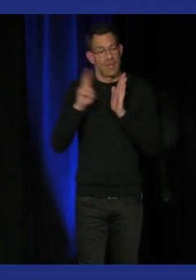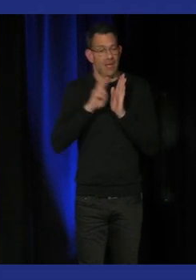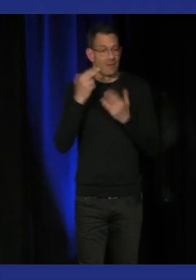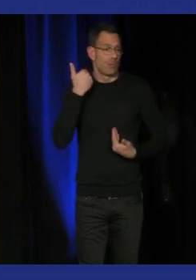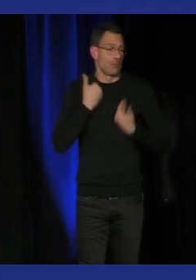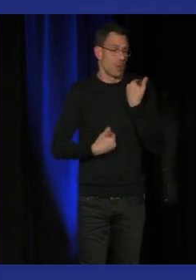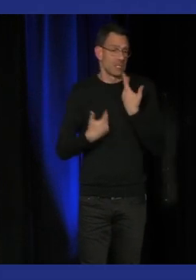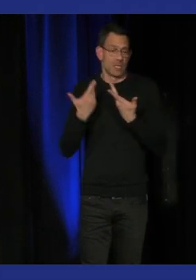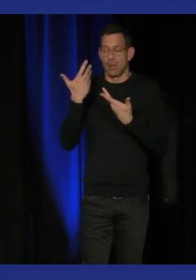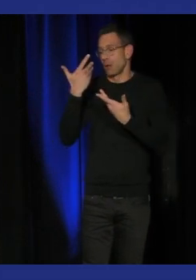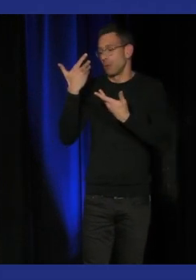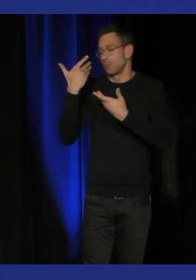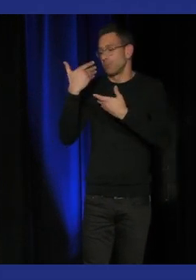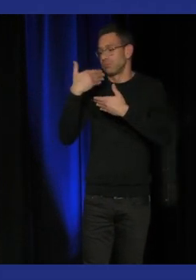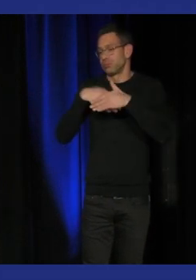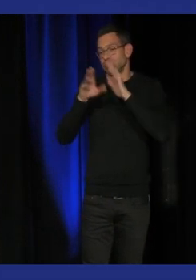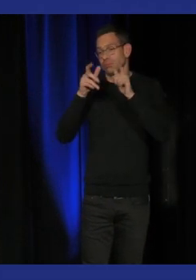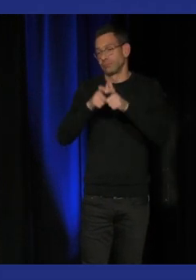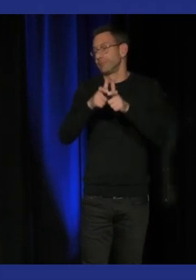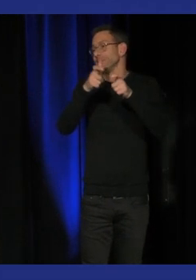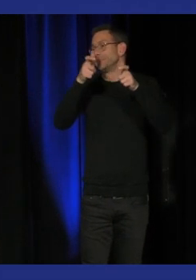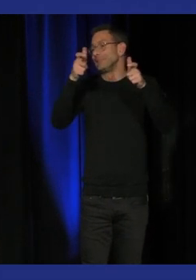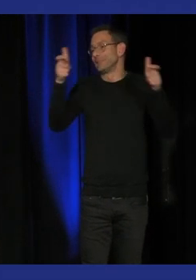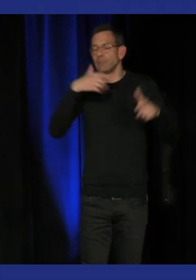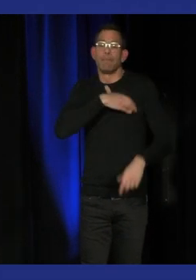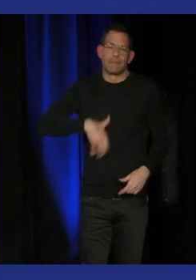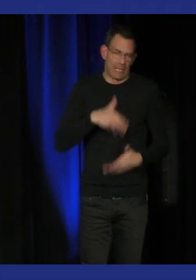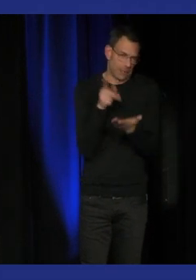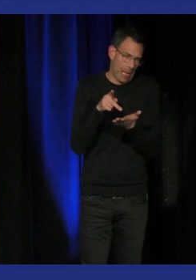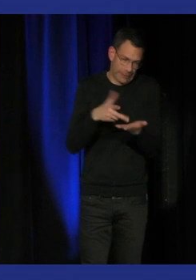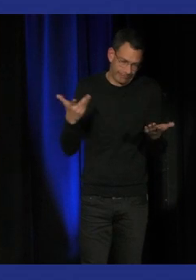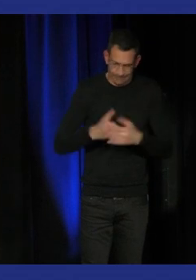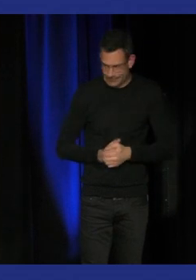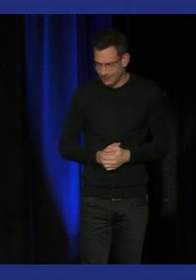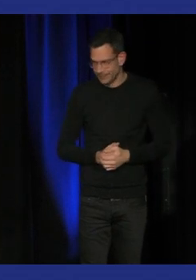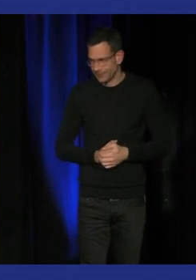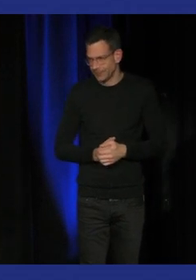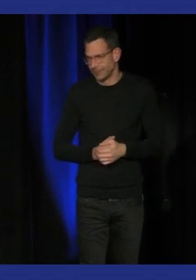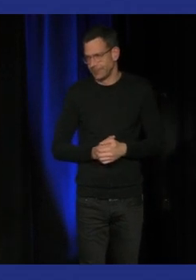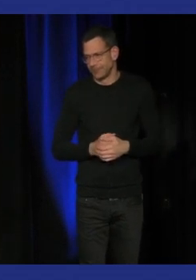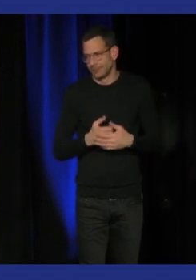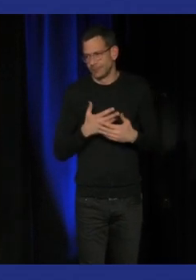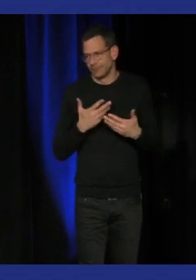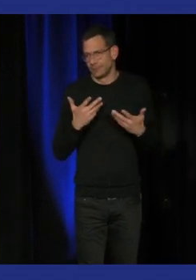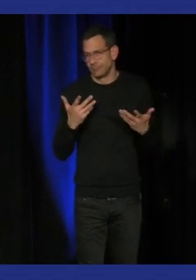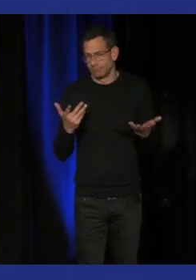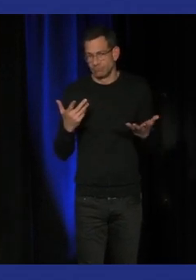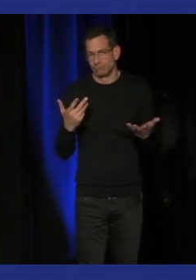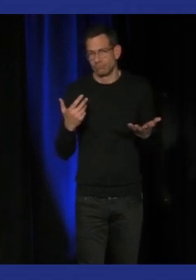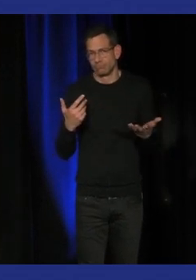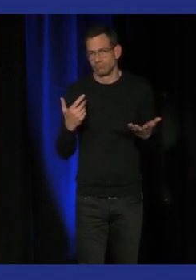dans une grande, à la mairie de Paris, donc une grande organisation. Et j'ai